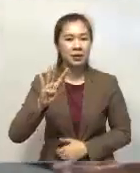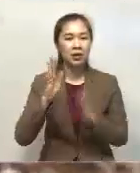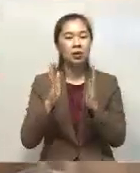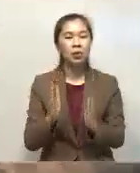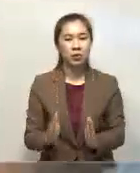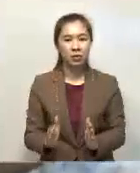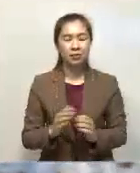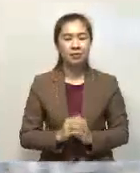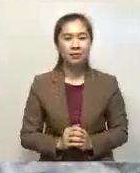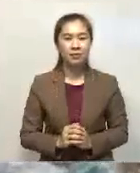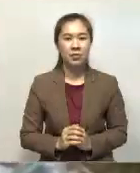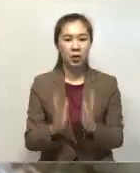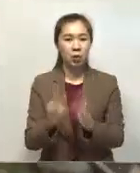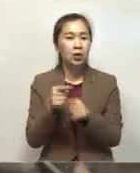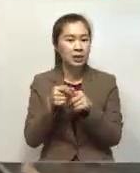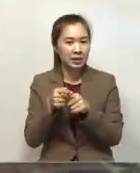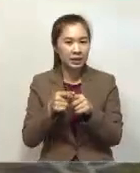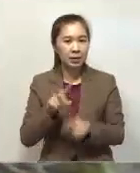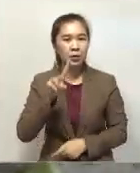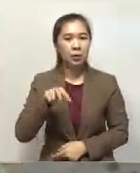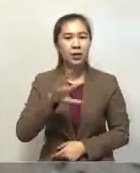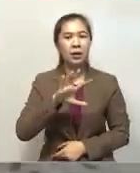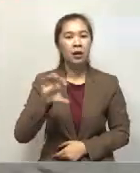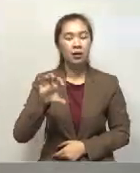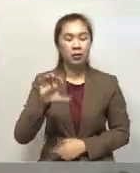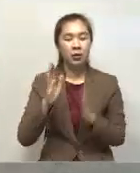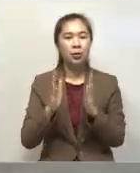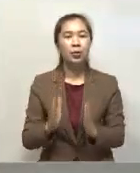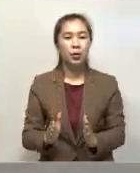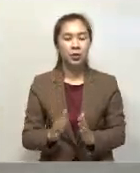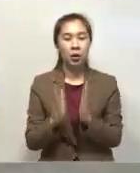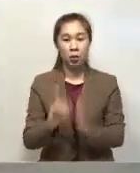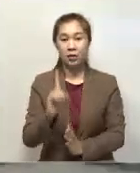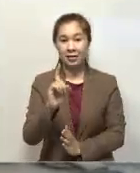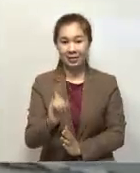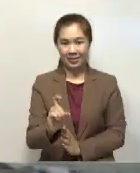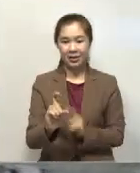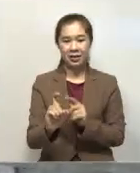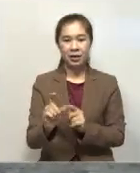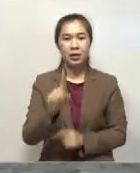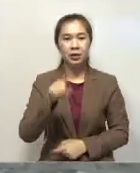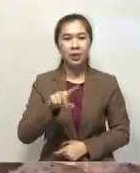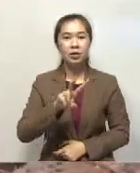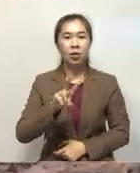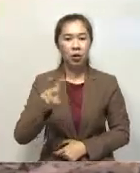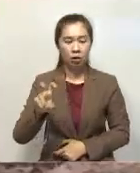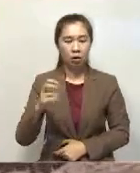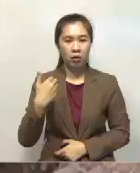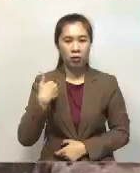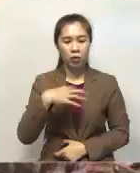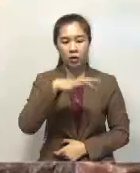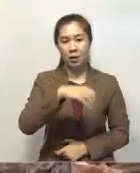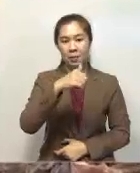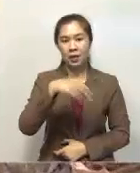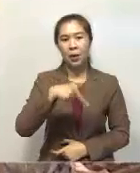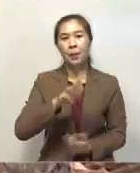1,424 คนค่ะส่วนตัวเลขผู้บาดเจ็บมีมากกว่า 2,500 คนโดยผู้เสียชีวิตจำนวนนี้มี 1,200 คนอยู่ในเมืองป